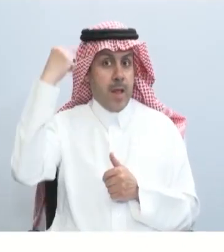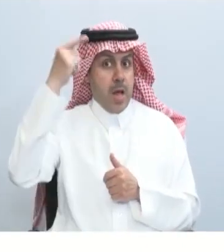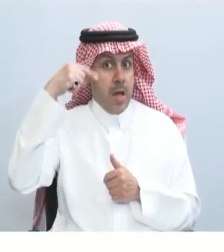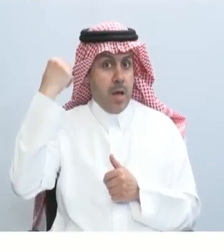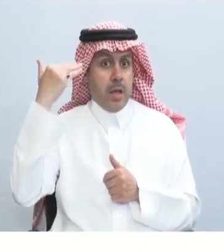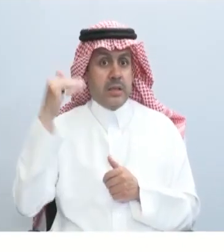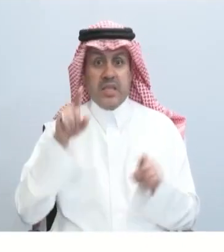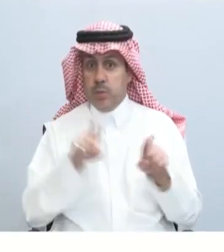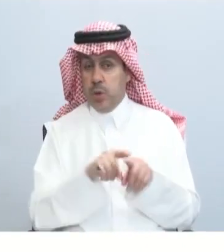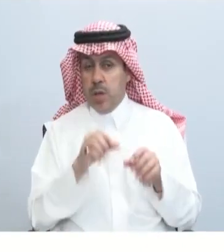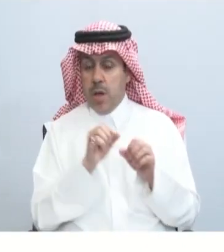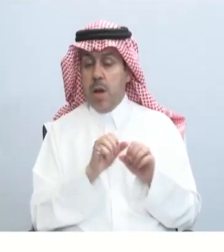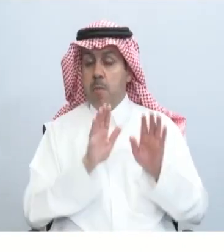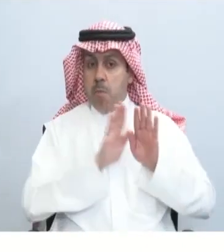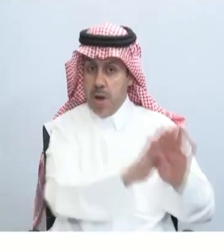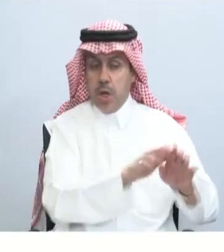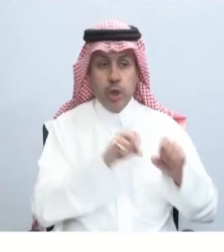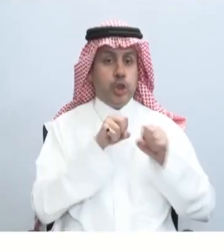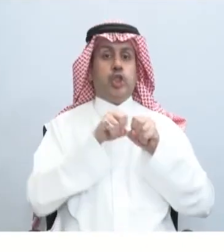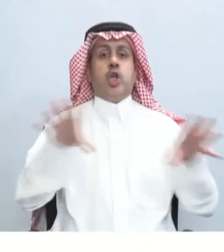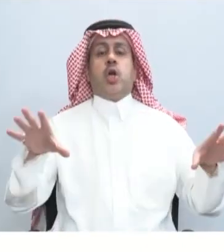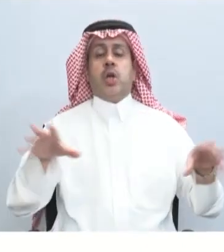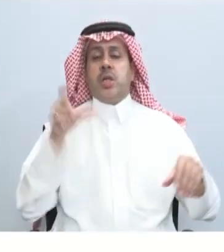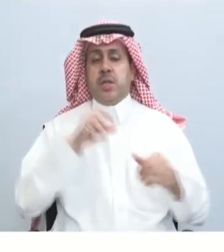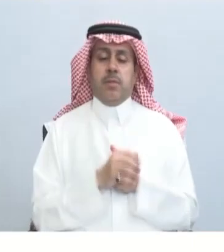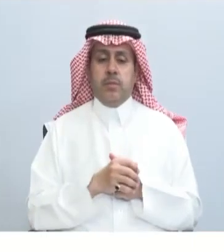لمنع انتشار الاسلام